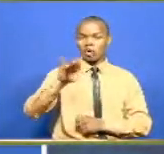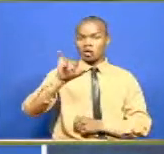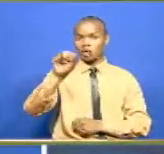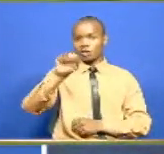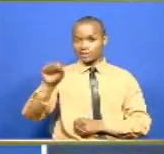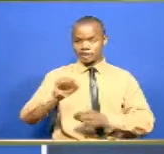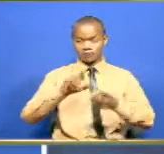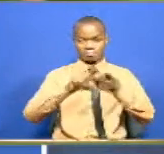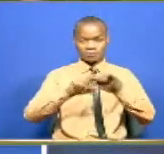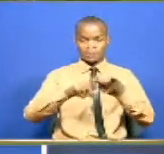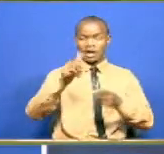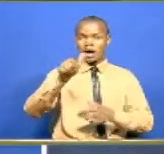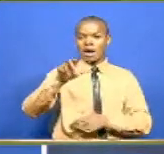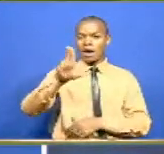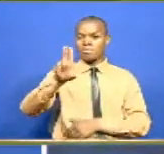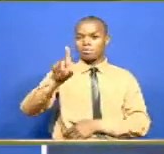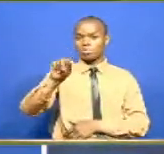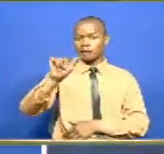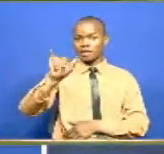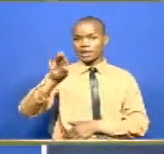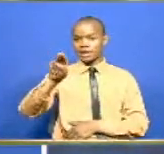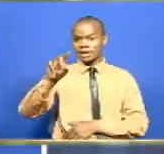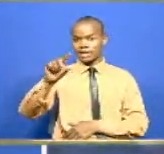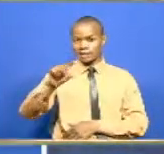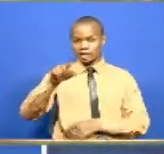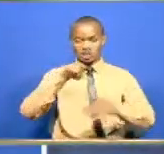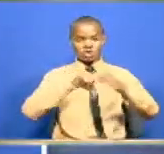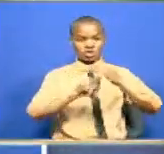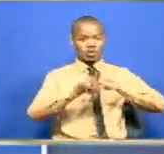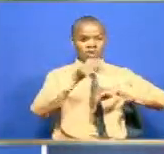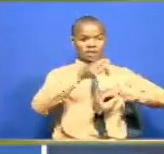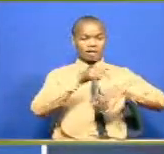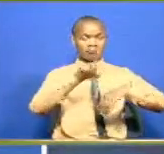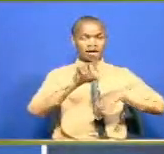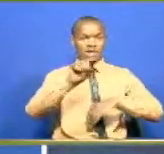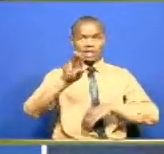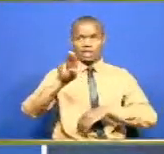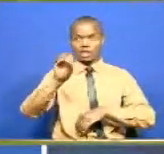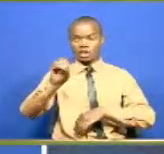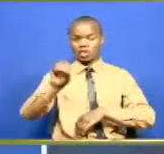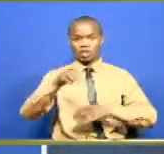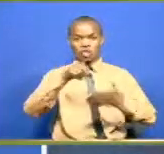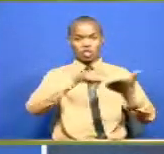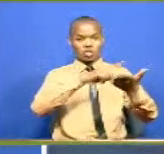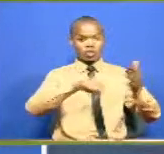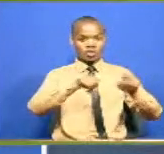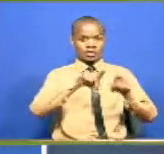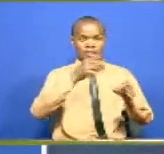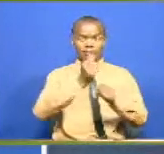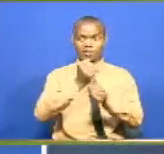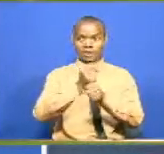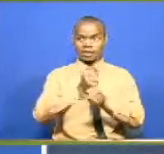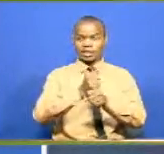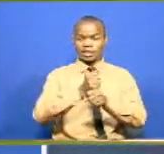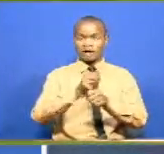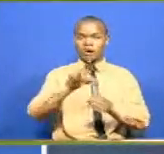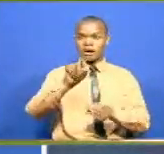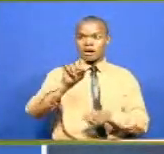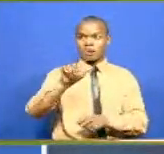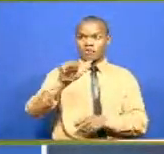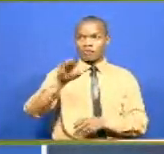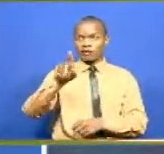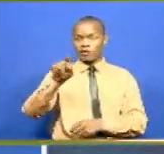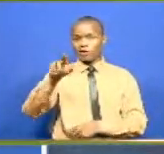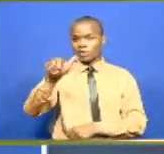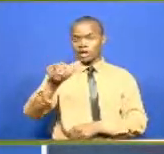Pierre-Emerick Aubameyang walifungia Arsenal baada ya mlinalango Bernard Leno kufanya makosa na kumwezesha taksi ya Chase Fountas kuifungia